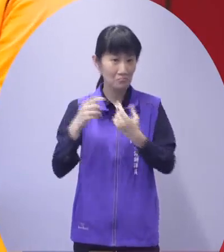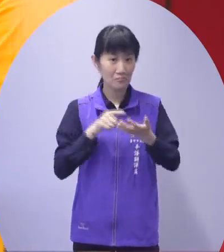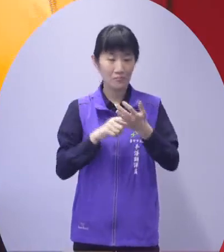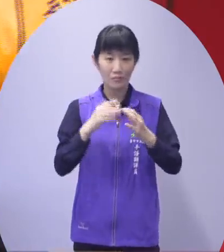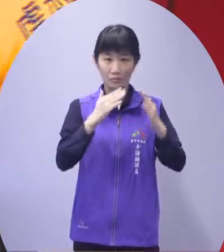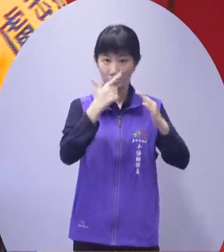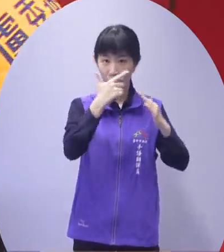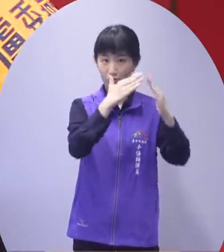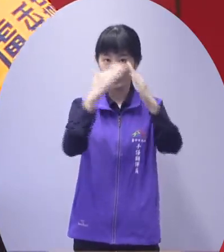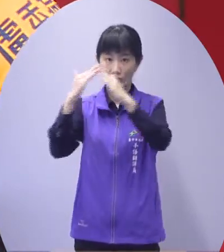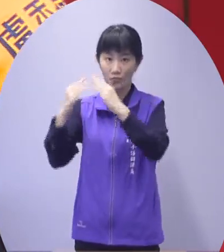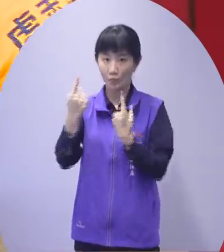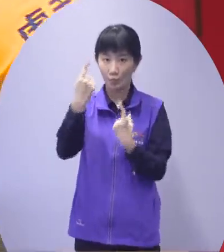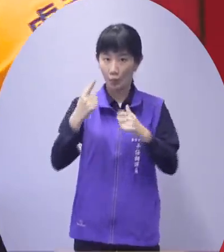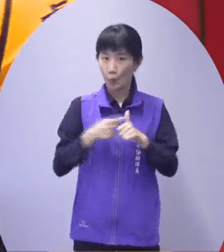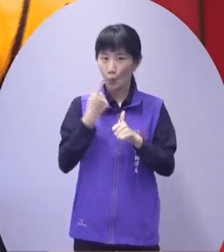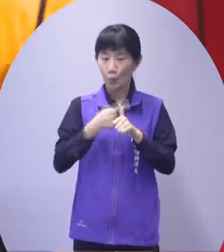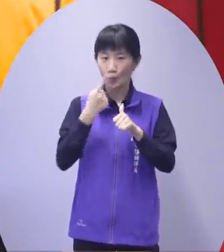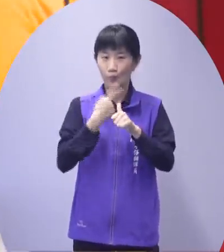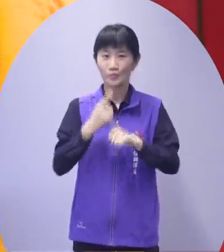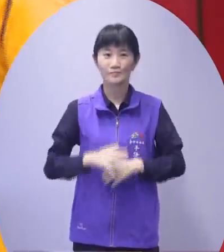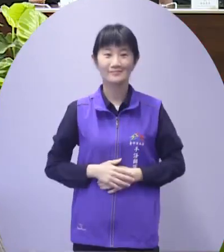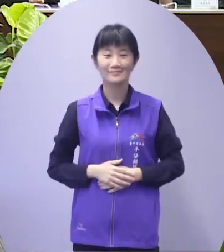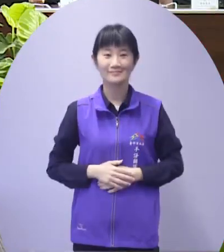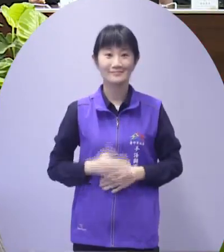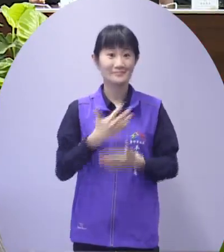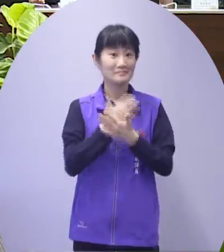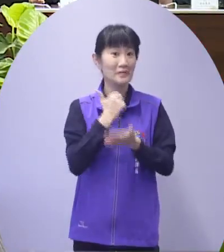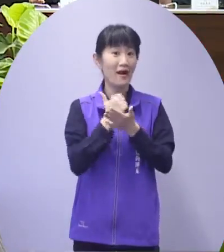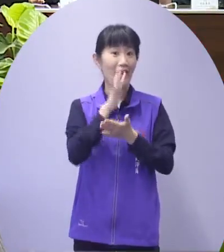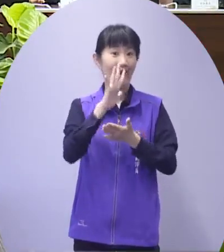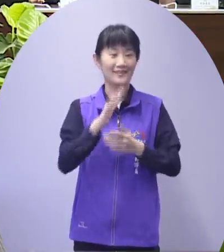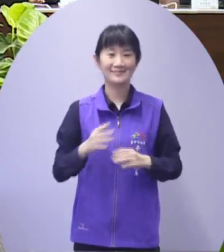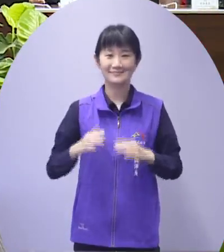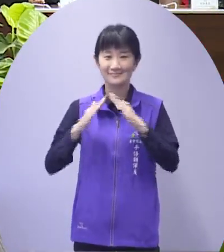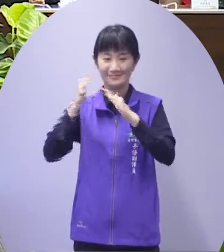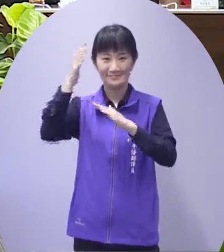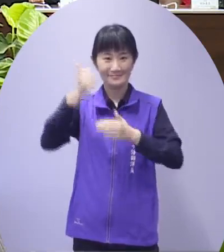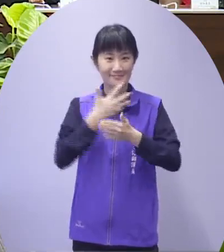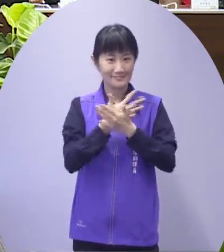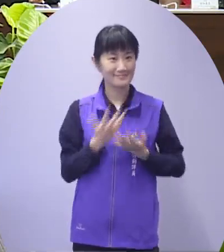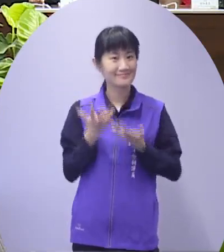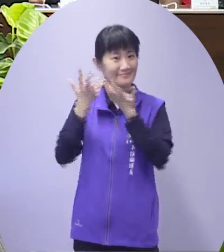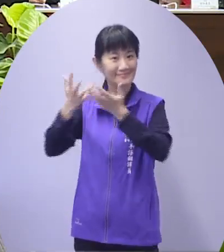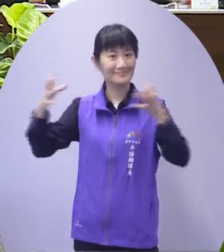第一，请建设局陈局长将讲座献与市长并与市长合影。